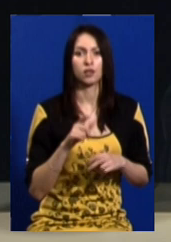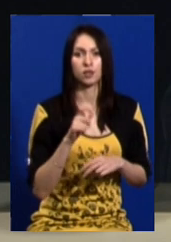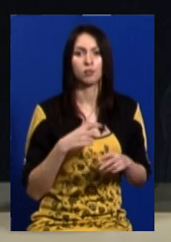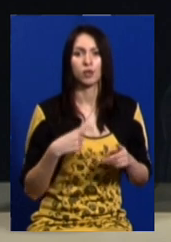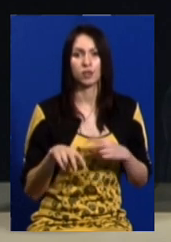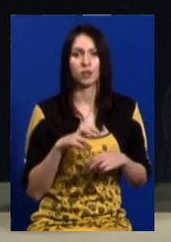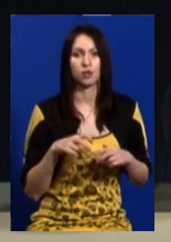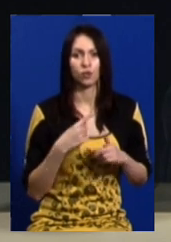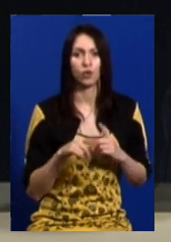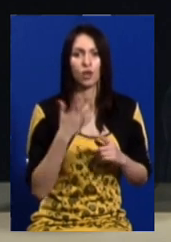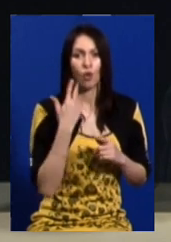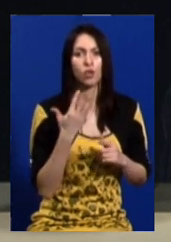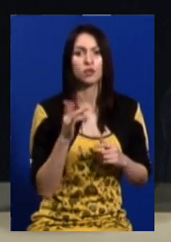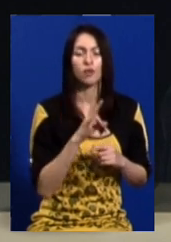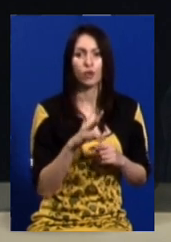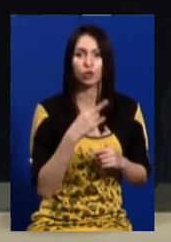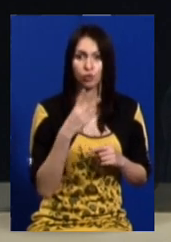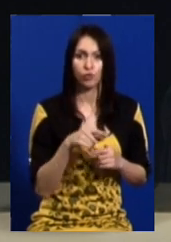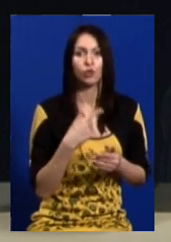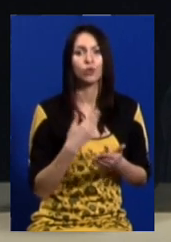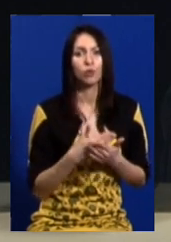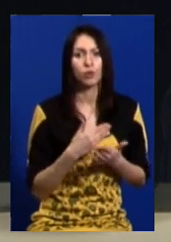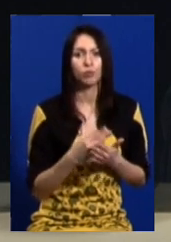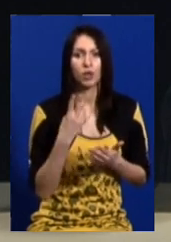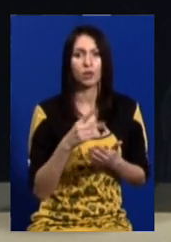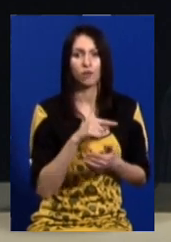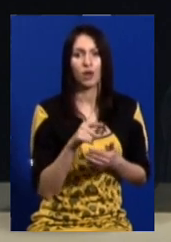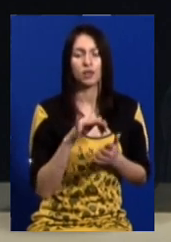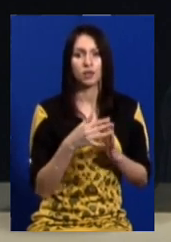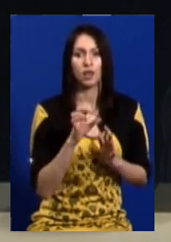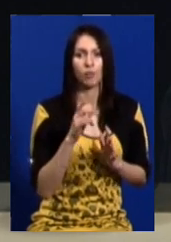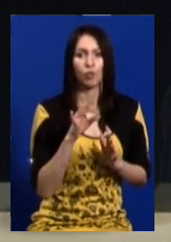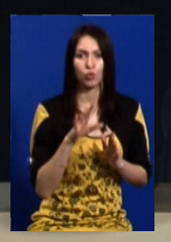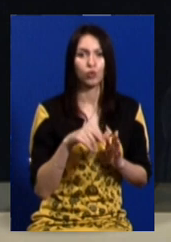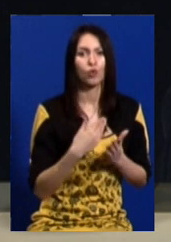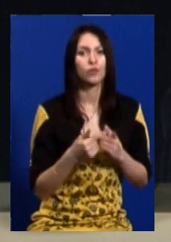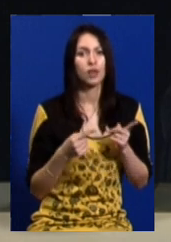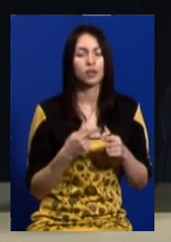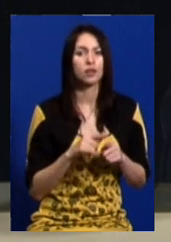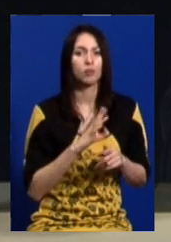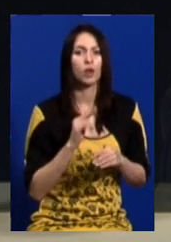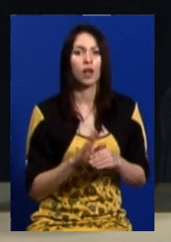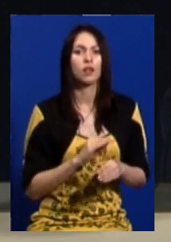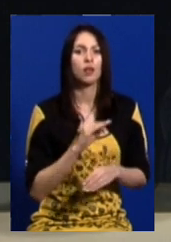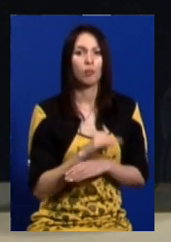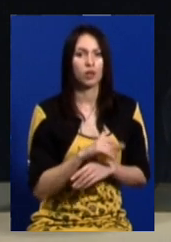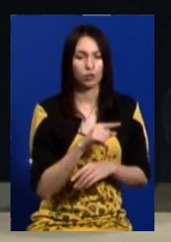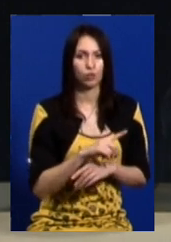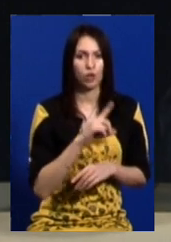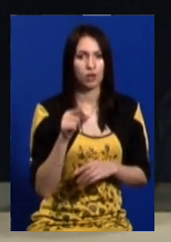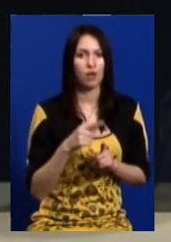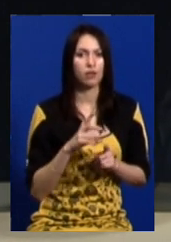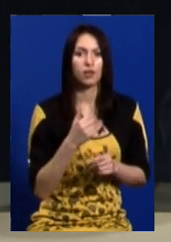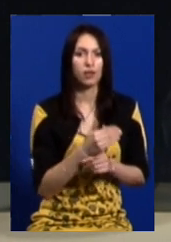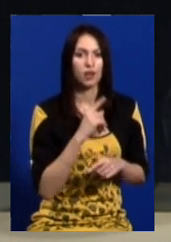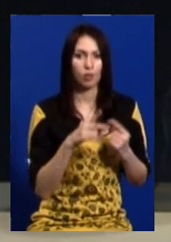коли кілька священників це побачать, ну, от, наприклад, ці два села Богодухівщини, вони там, для них це було як додатково, вони туди їздили, це не були їхні